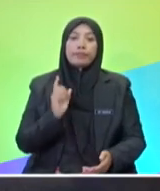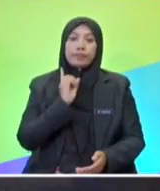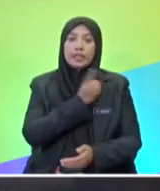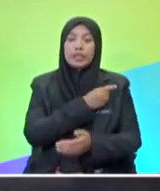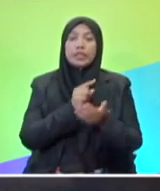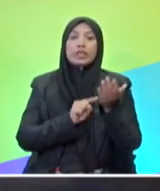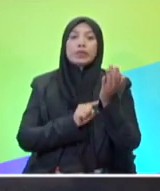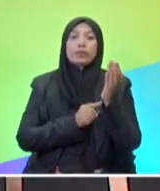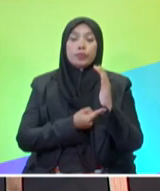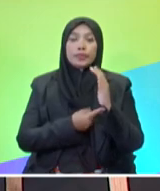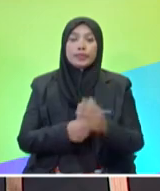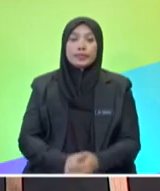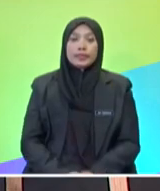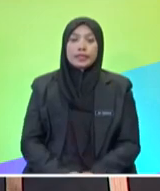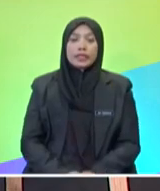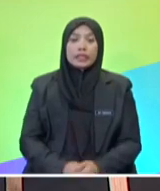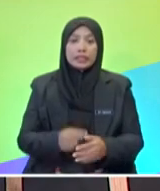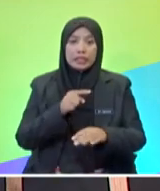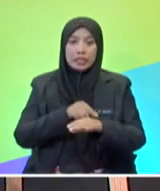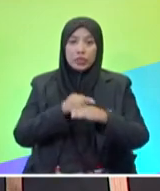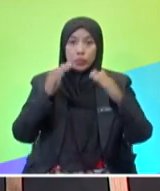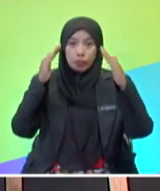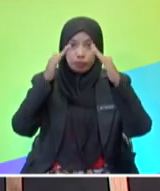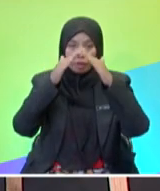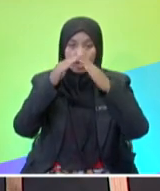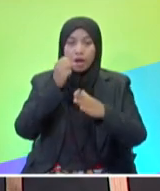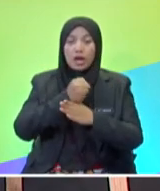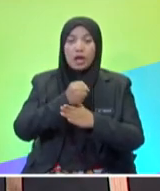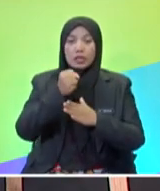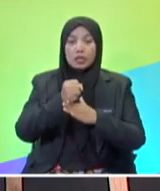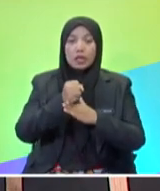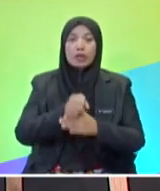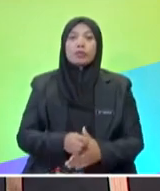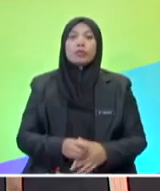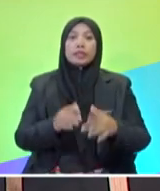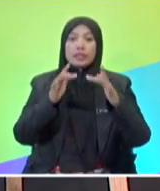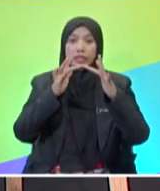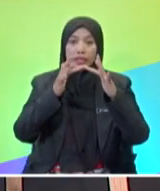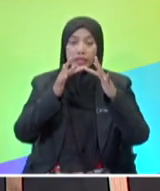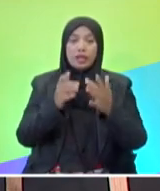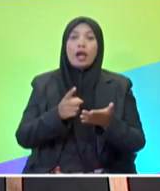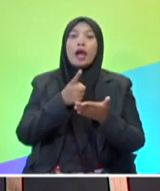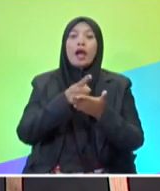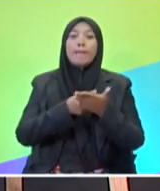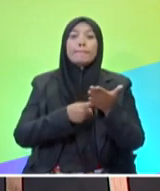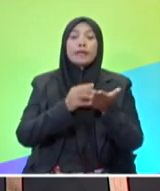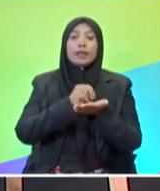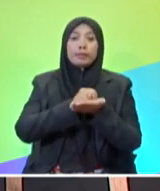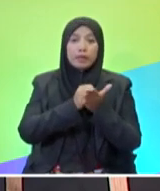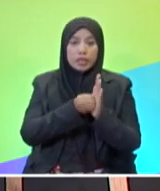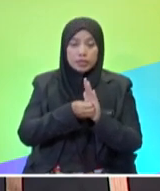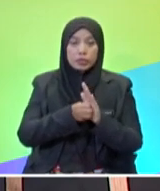yang Ustazah kasihi sekalian, di rumah, di Google Meet, Ustazah akan terangkan dulu apakah pengertian